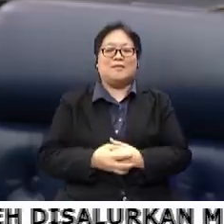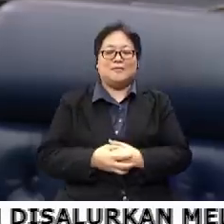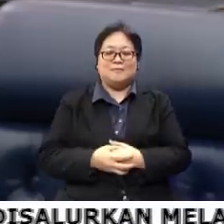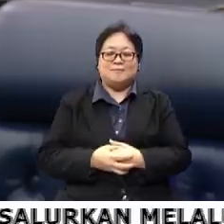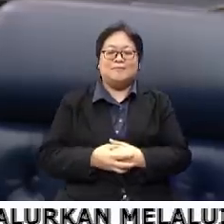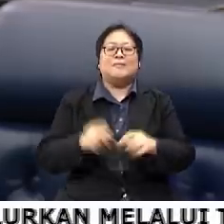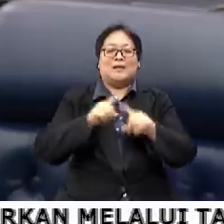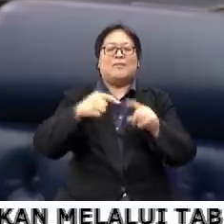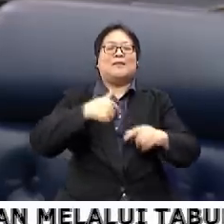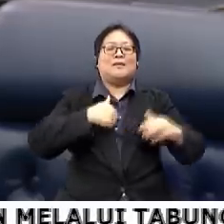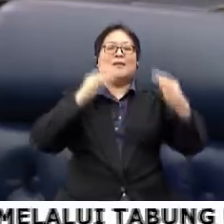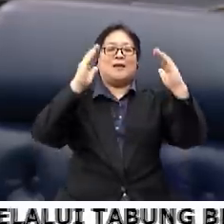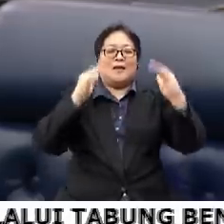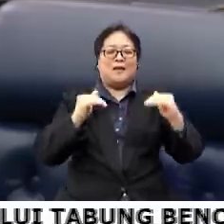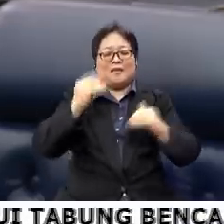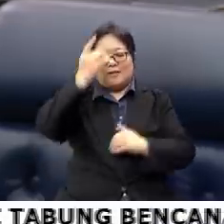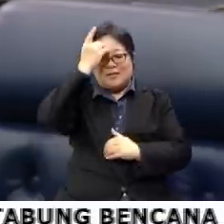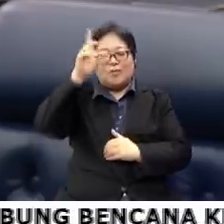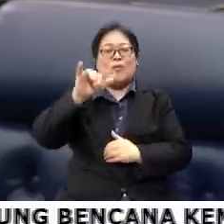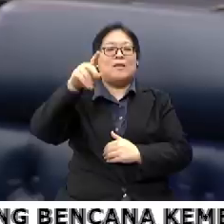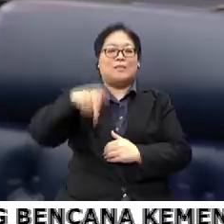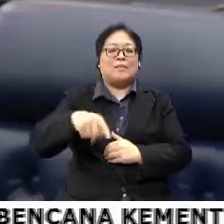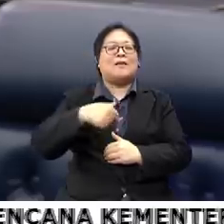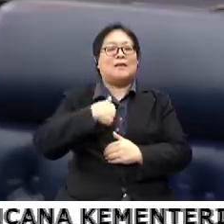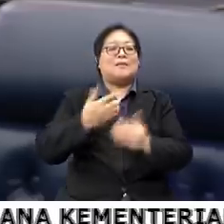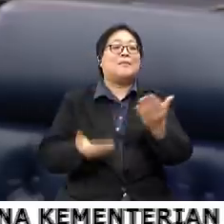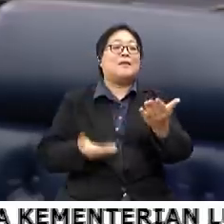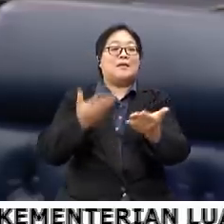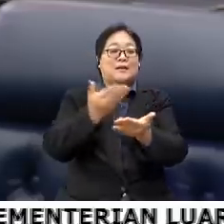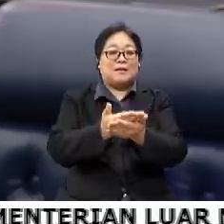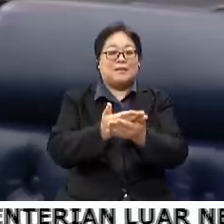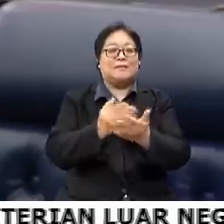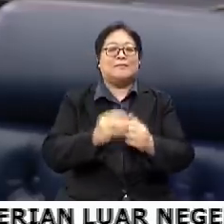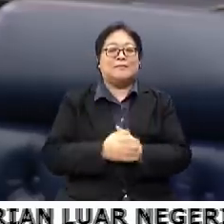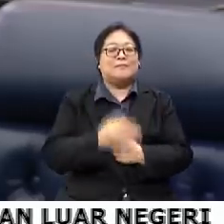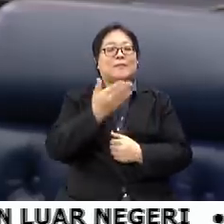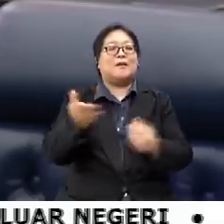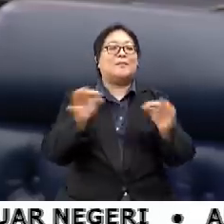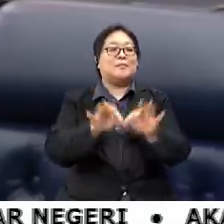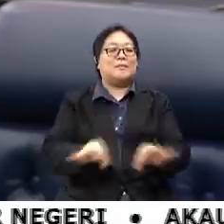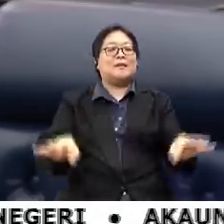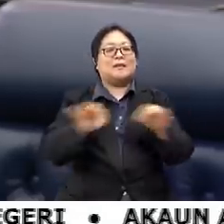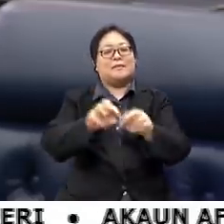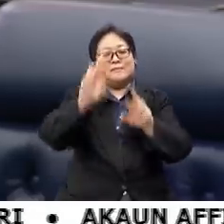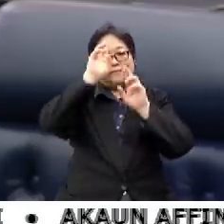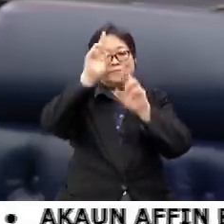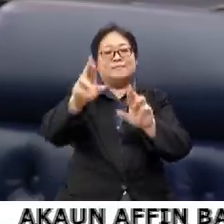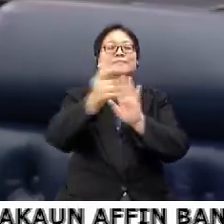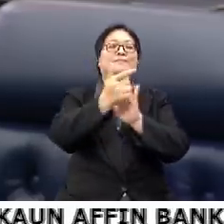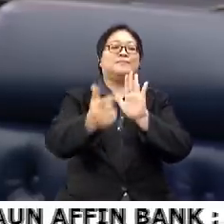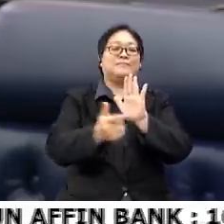Ya, tapi saya berharap Datuk Yang Berdua, cuma saya mencadangkan supaya perkara yang penting, hormatilah